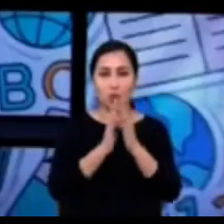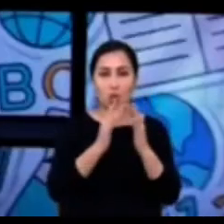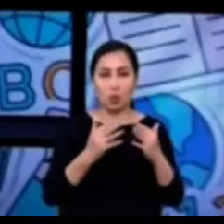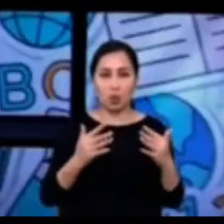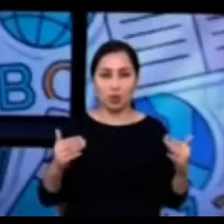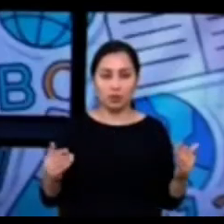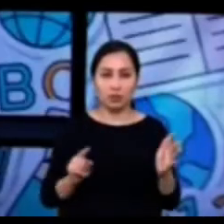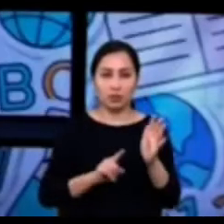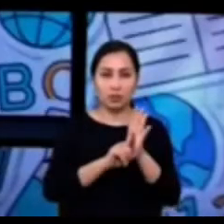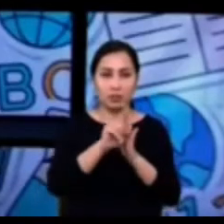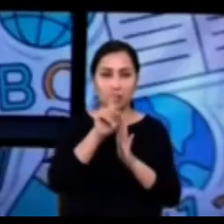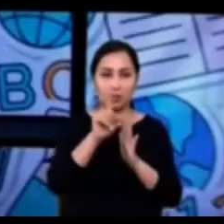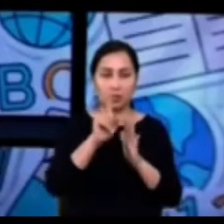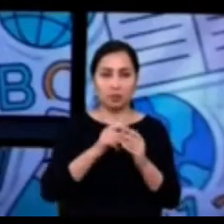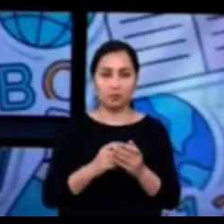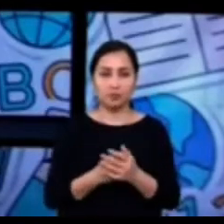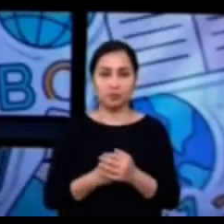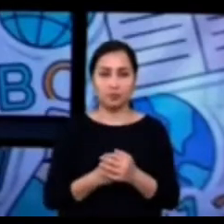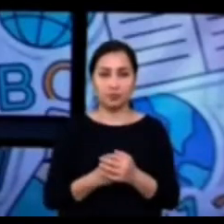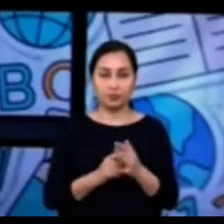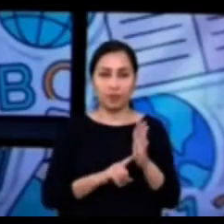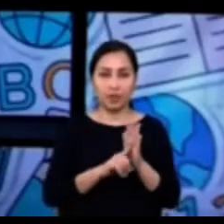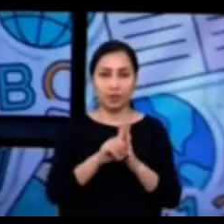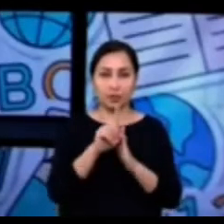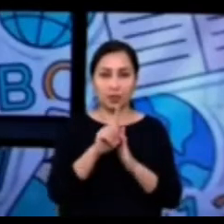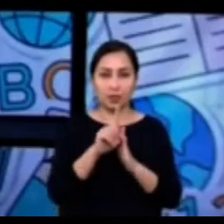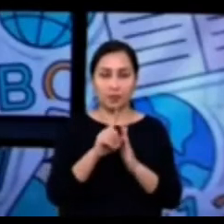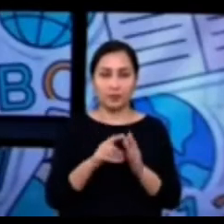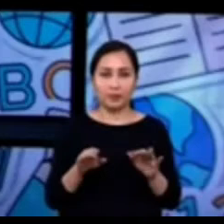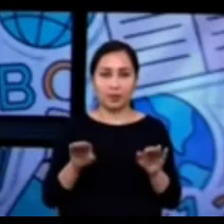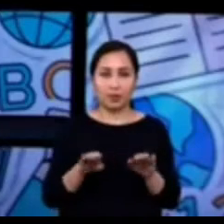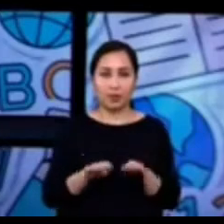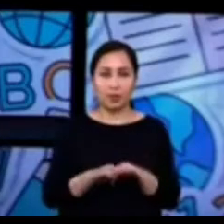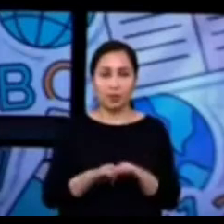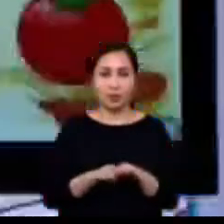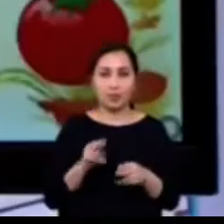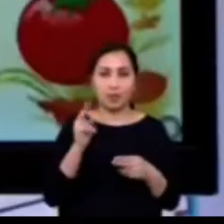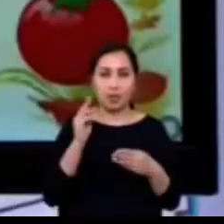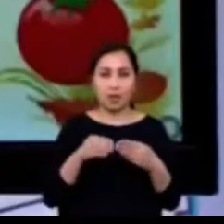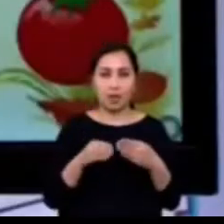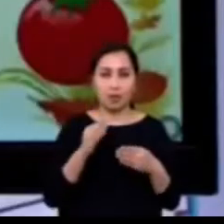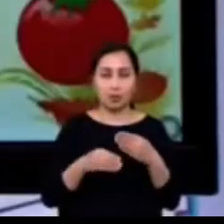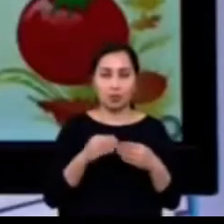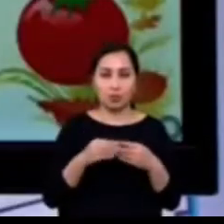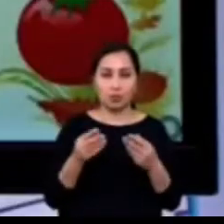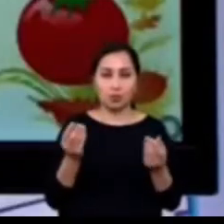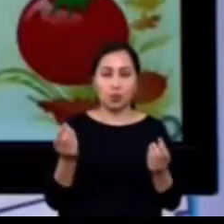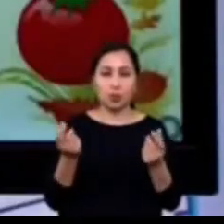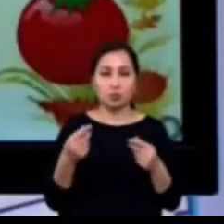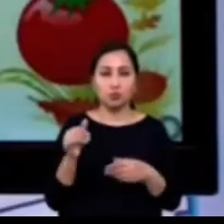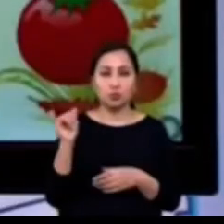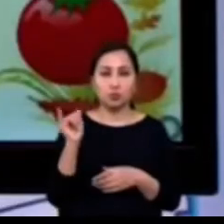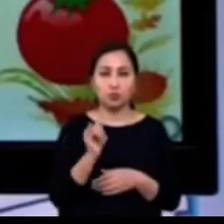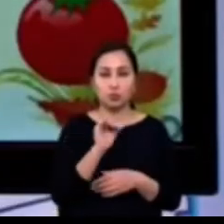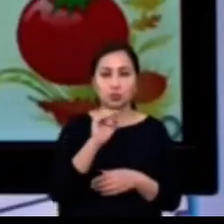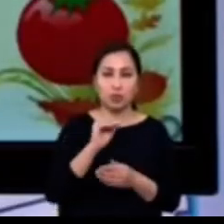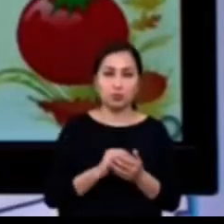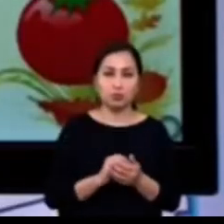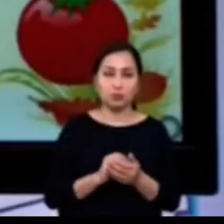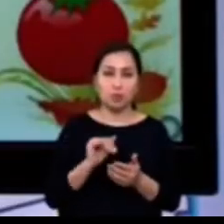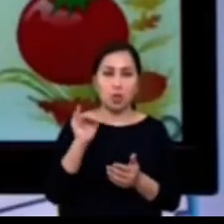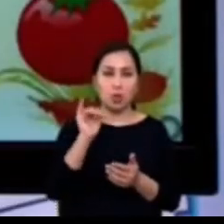ж, начнем? Начинаем. Итак, капусту мы куда отправим, ребята?